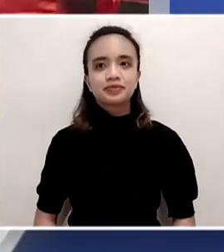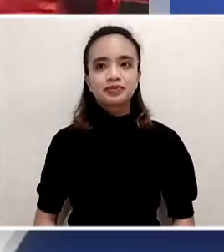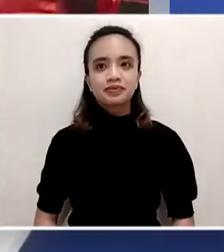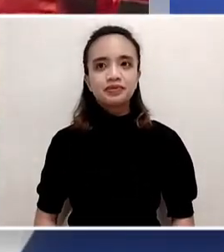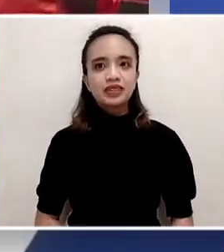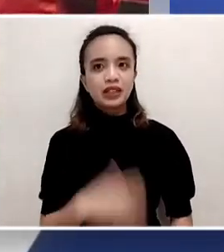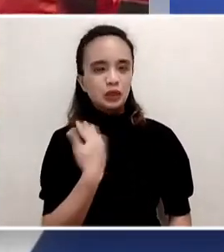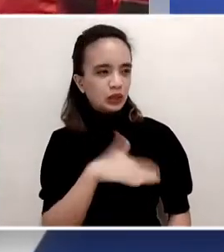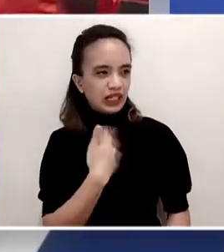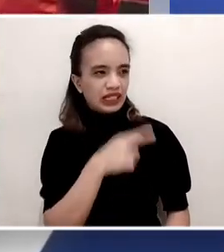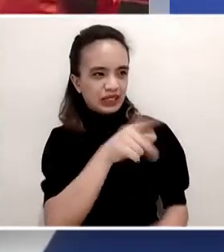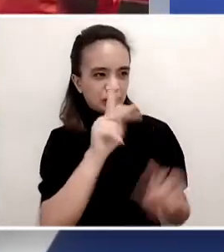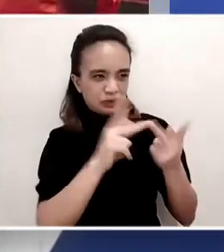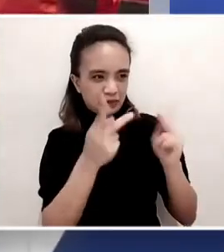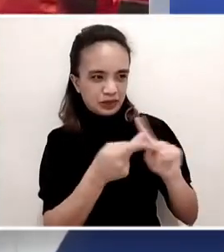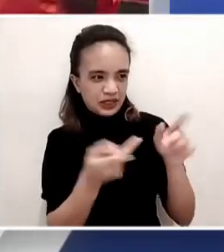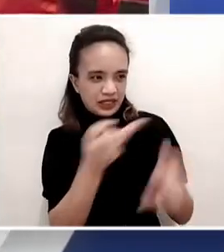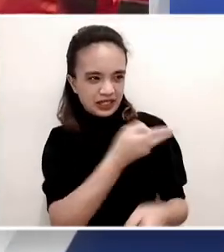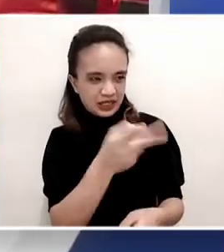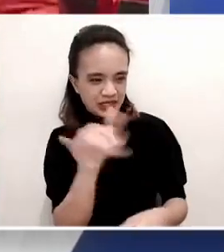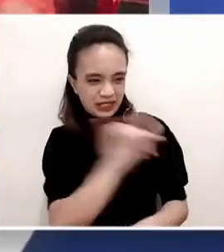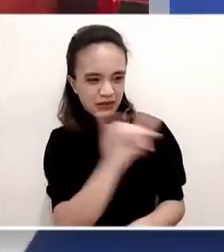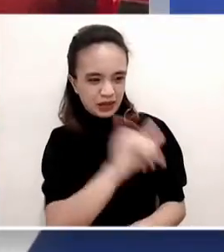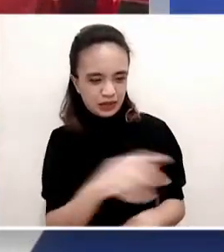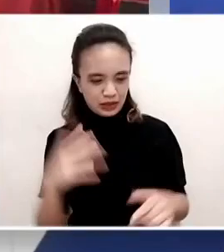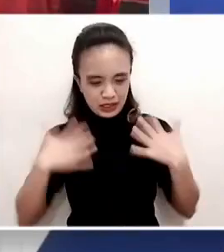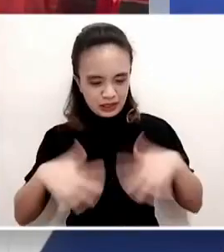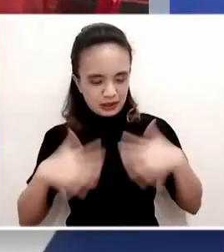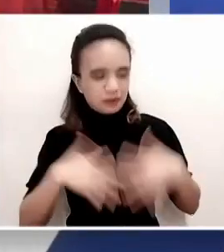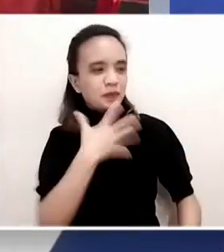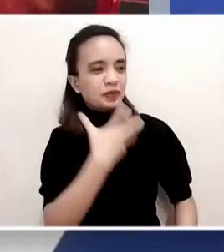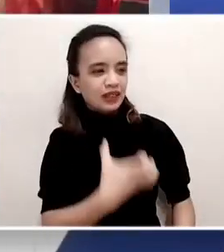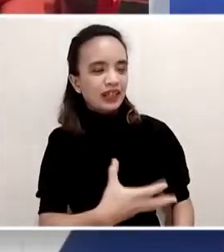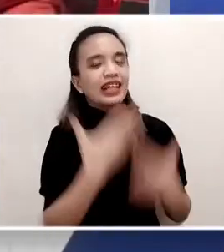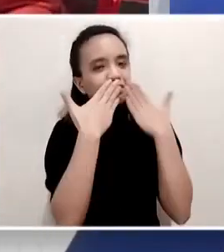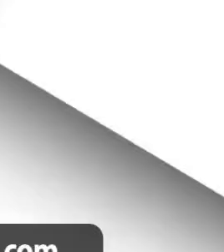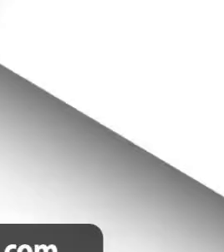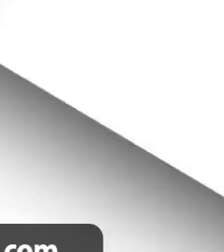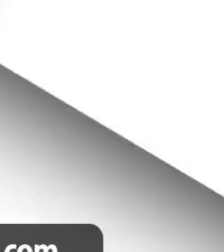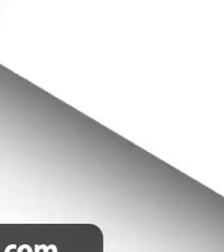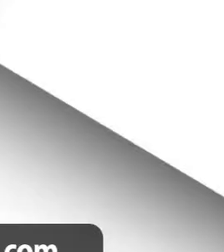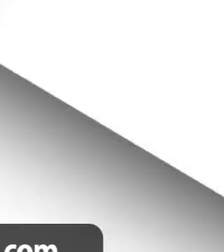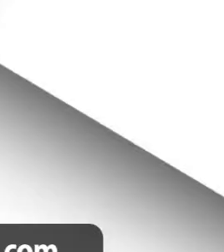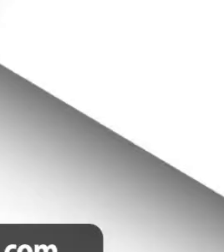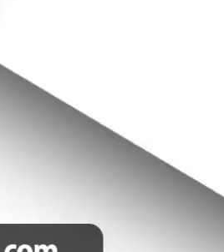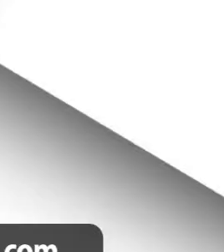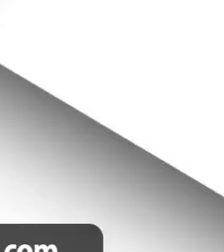ni Santa Claus ng damit ha. Maraming salamat, Zian Ambrosio.